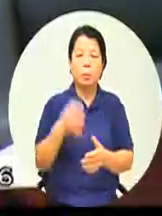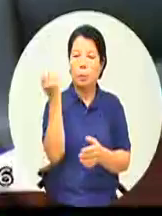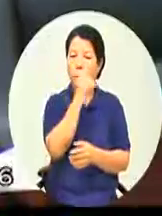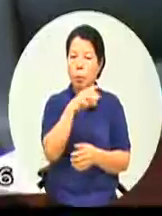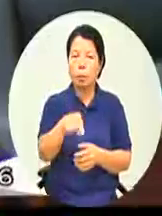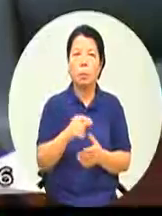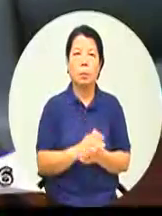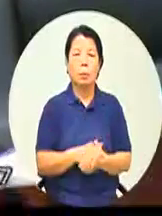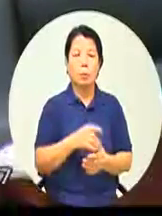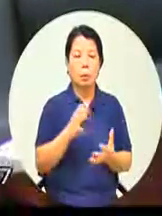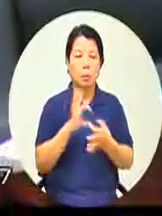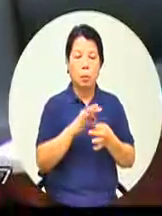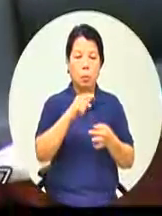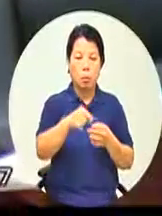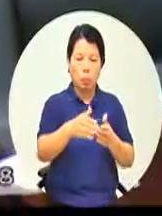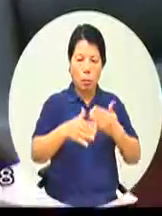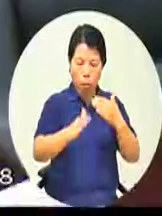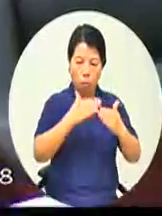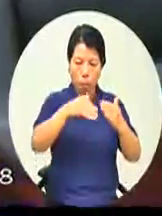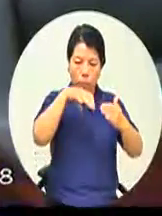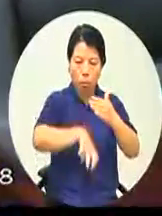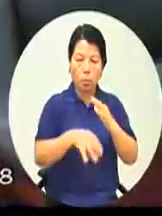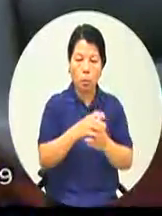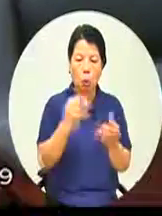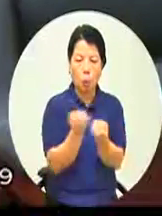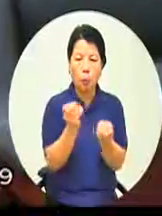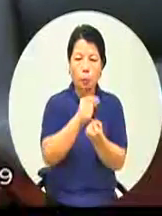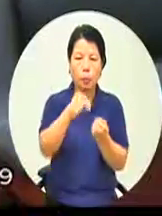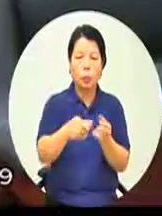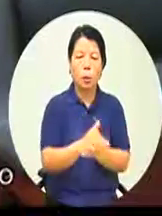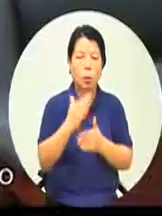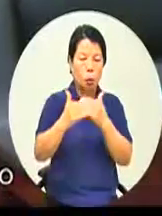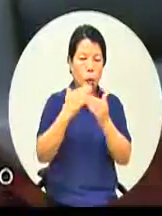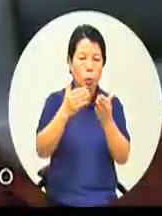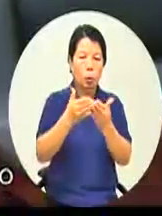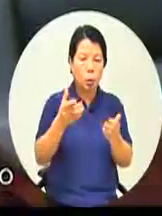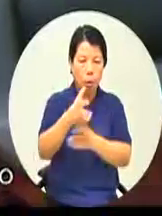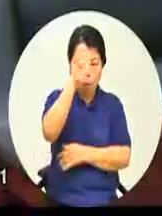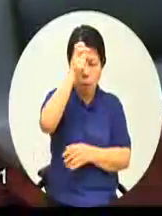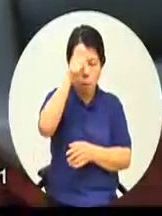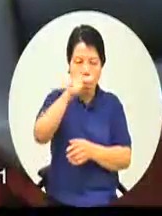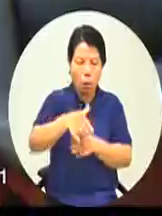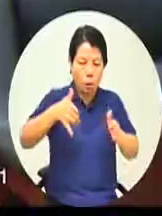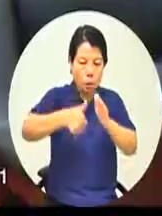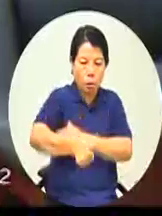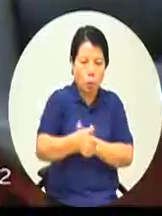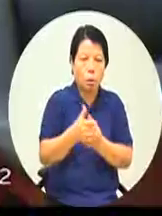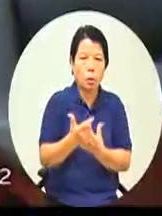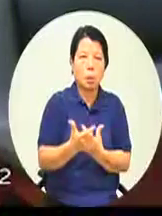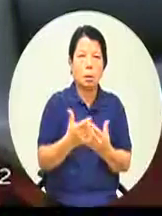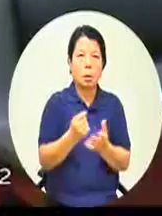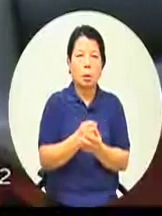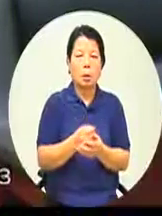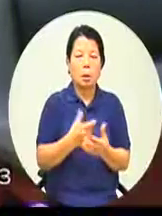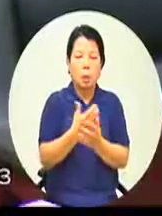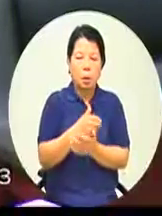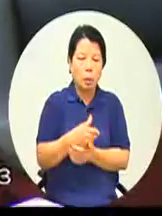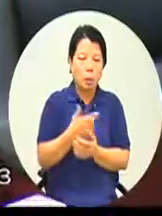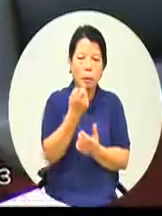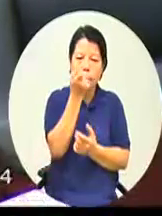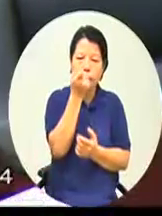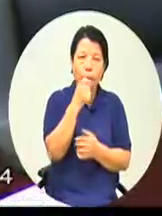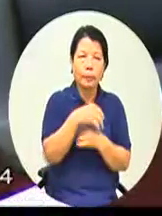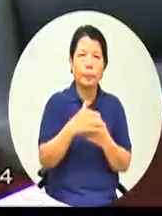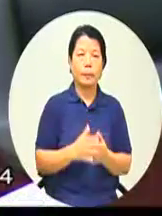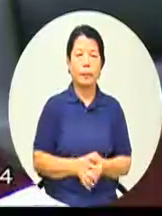为什么？因为我们如果说学校里面有发生这种事情，事实上学校要让警察单位进去的几率事实上是颇低的、哦、那